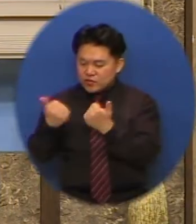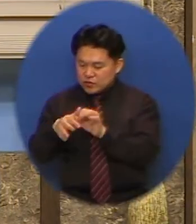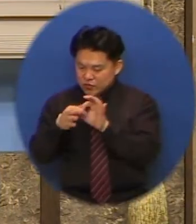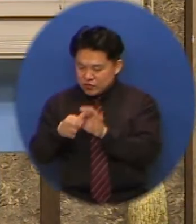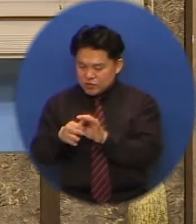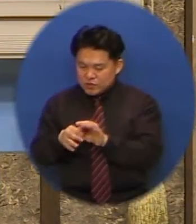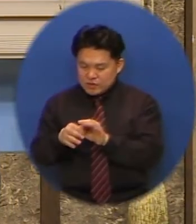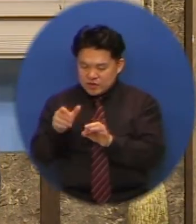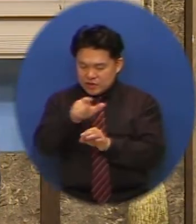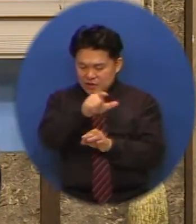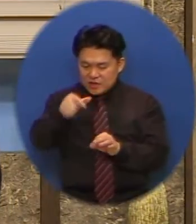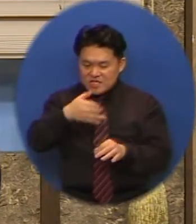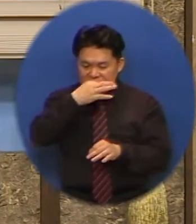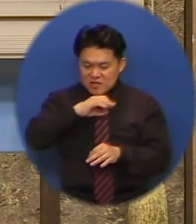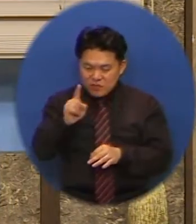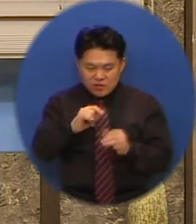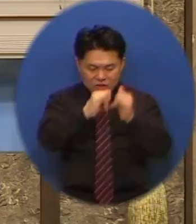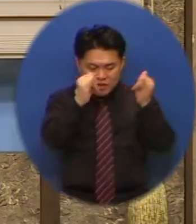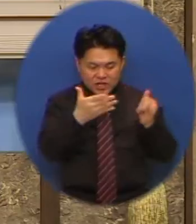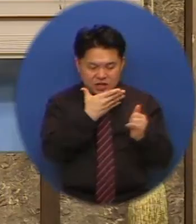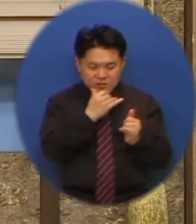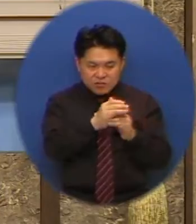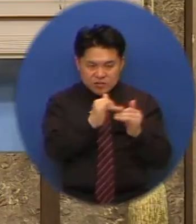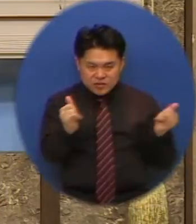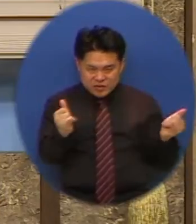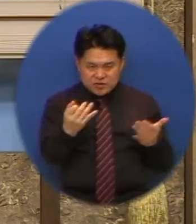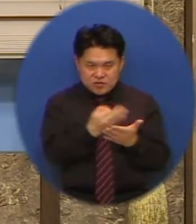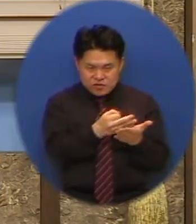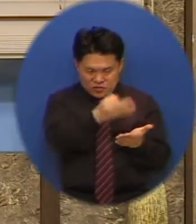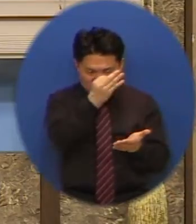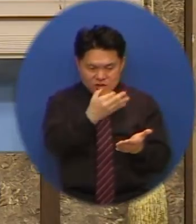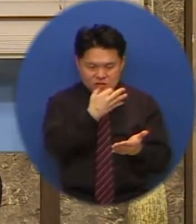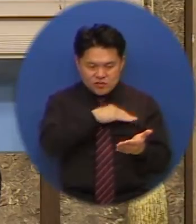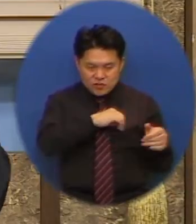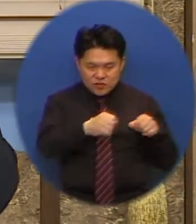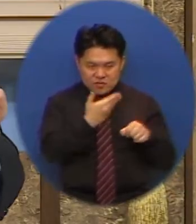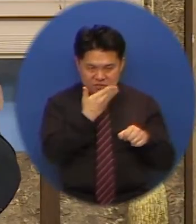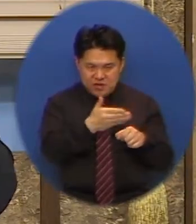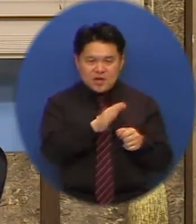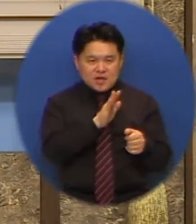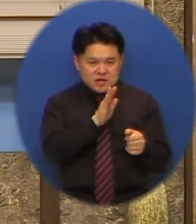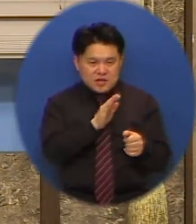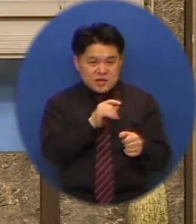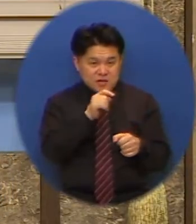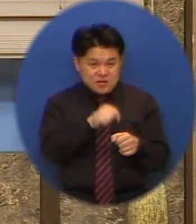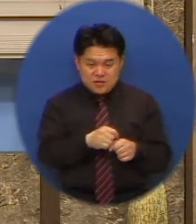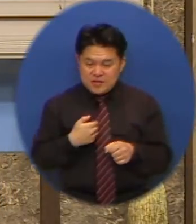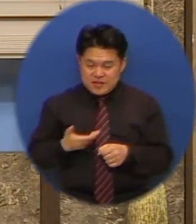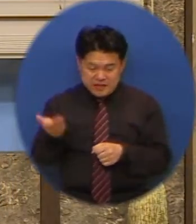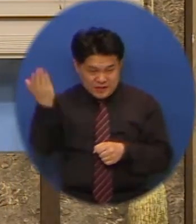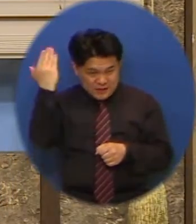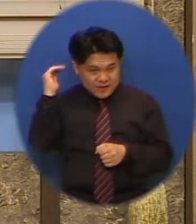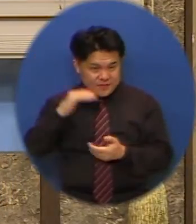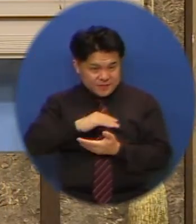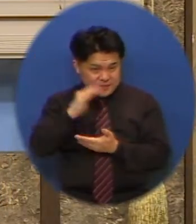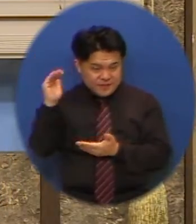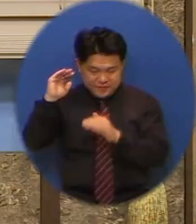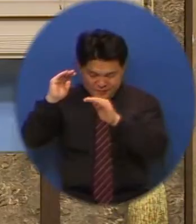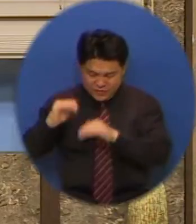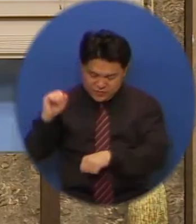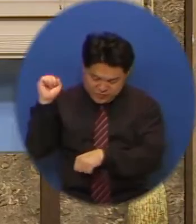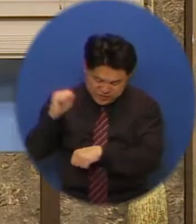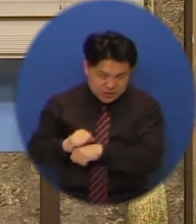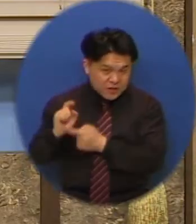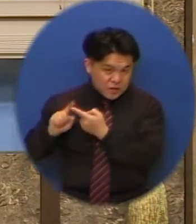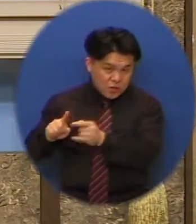처우도 개선되고 보다 보람된 역할을 할 수 있도록 네. 제가 아까 지금까지 말씀드린 그런 역할을 제대로